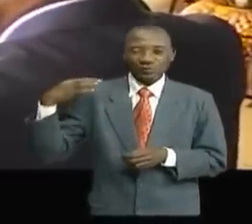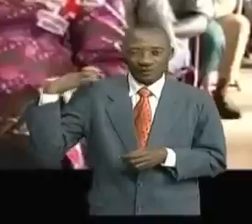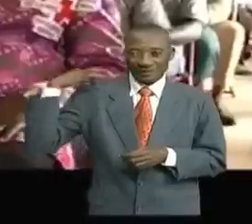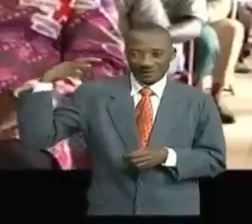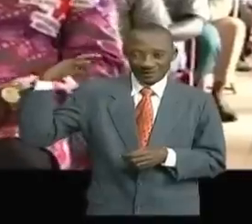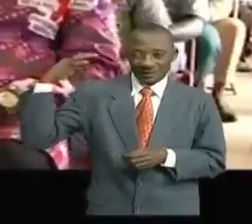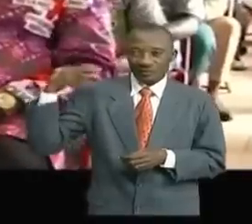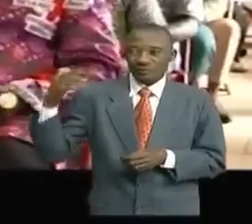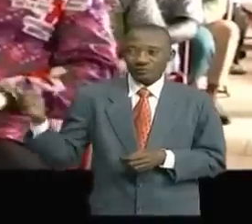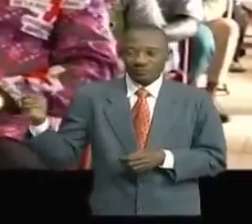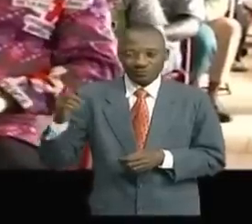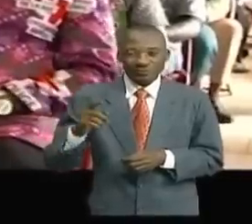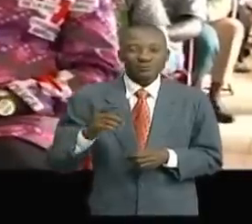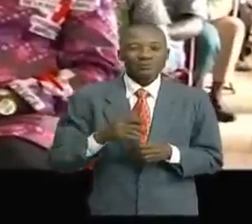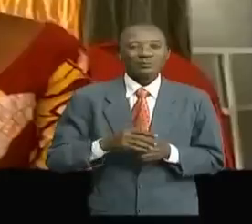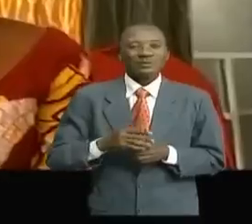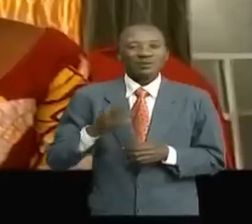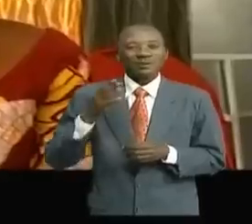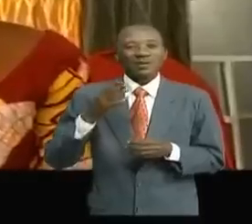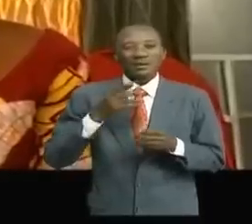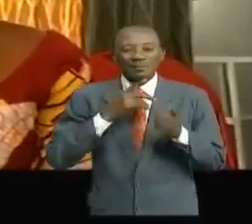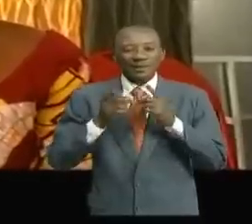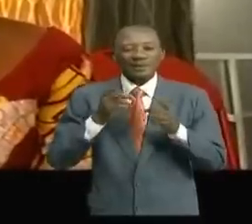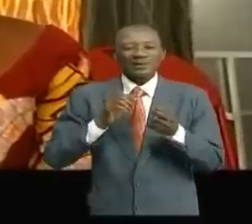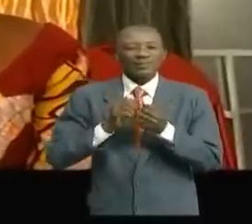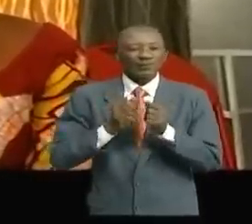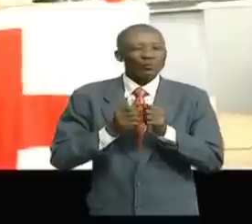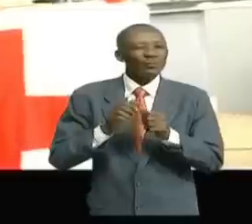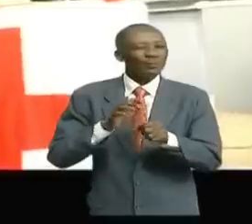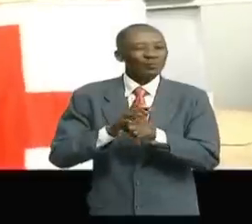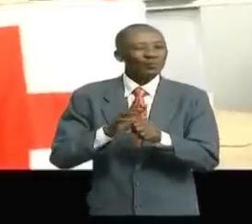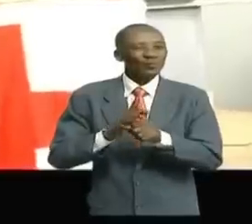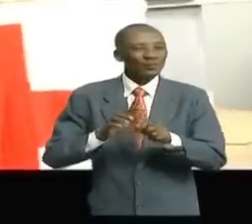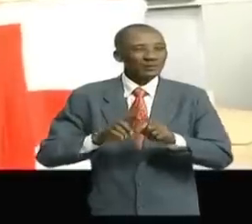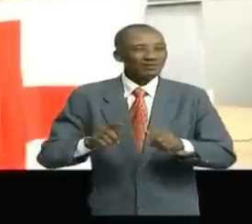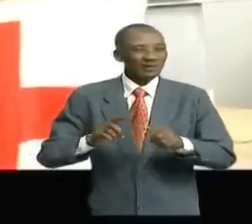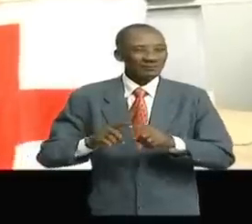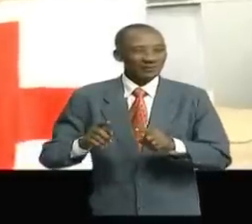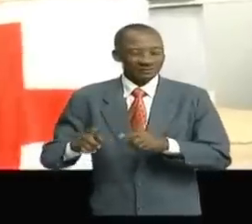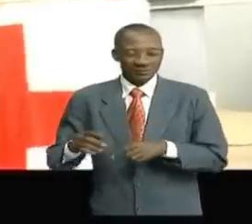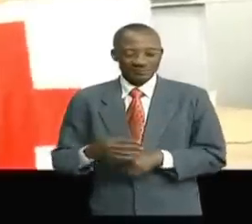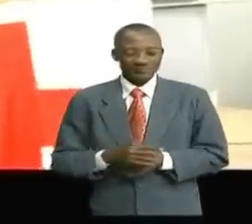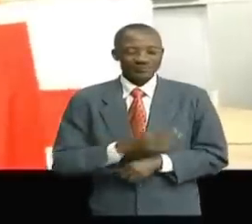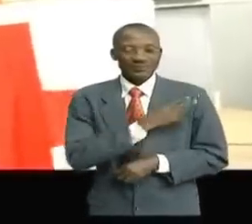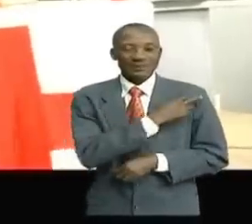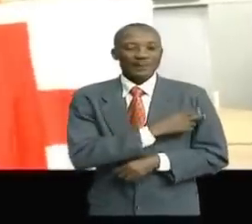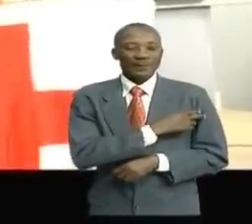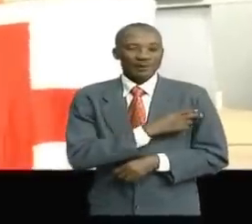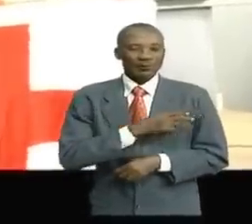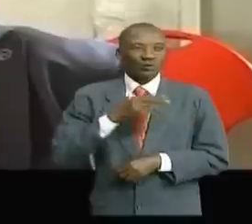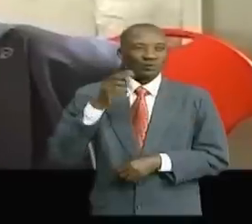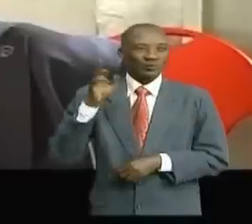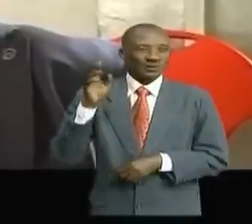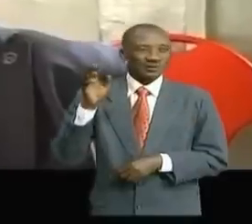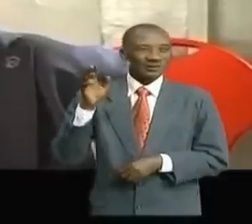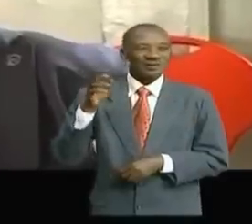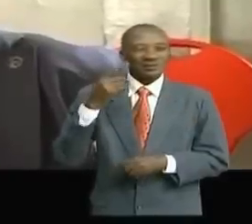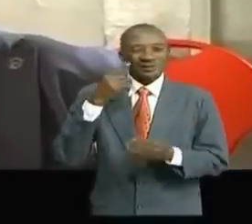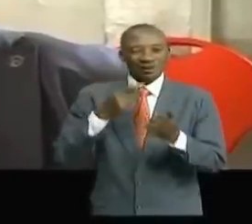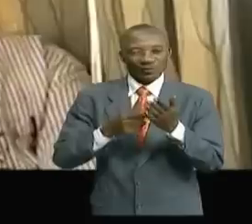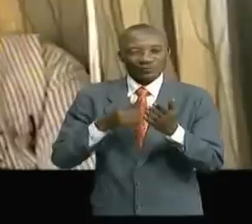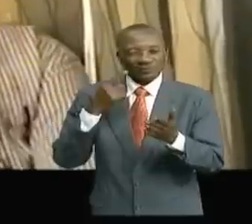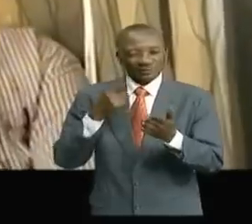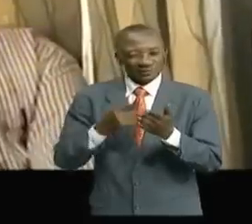LMD, l'implantation de l'UCCR dans le 26 provinces de la RDC. La Croix-Rouge Kinshasa, grâce à son plan de contingence, a mené des